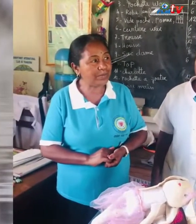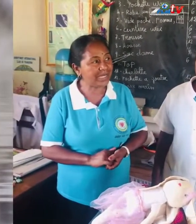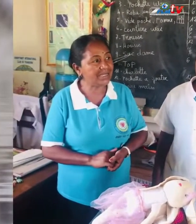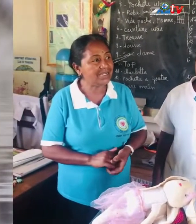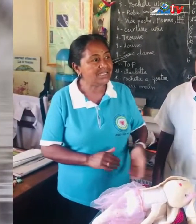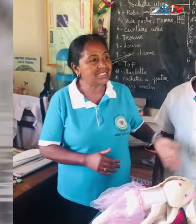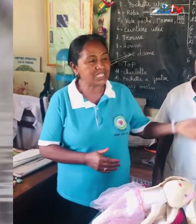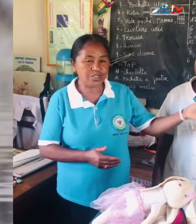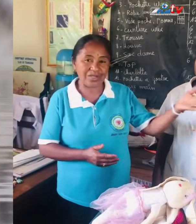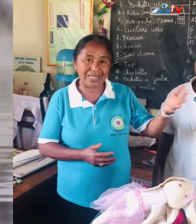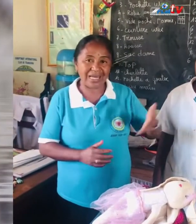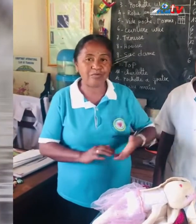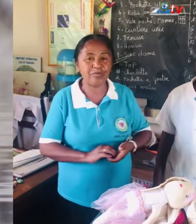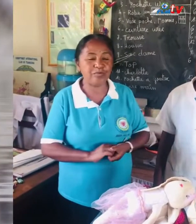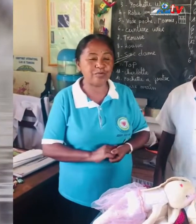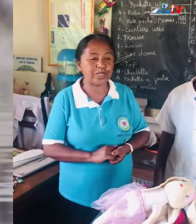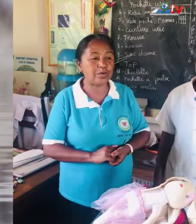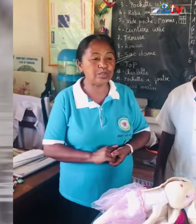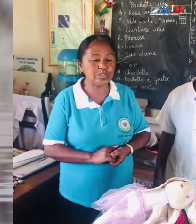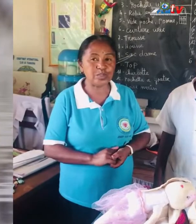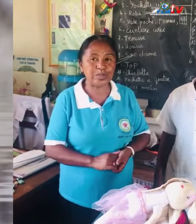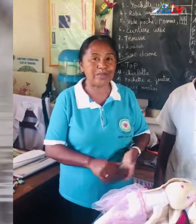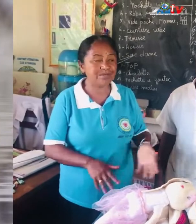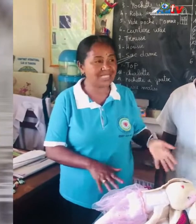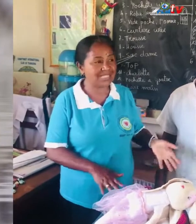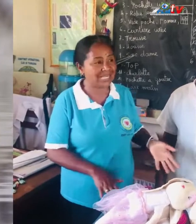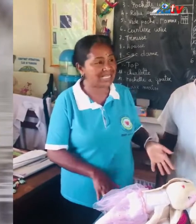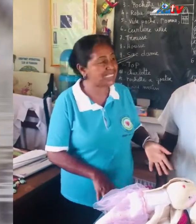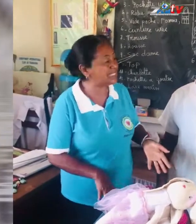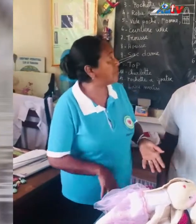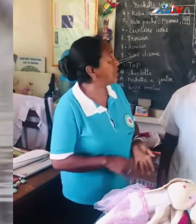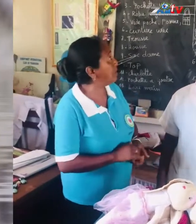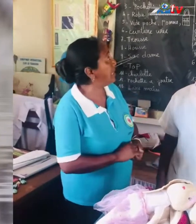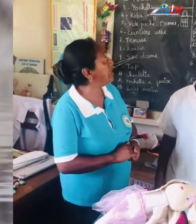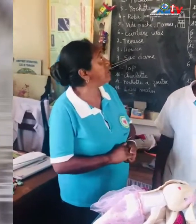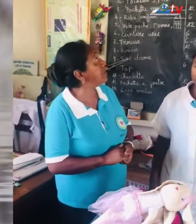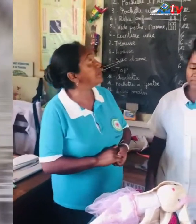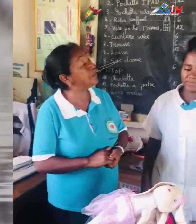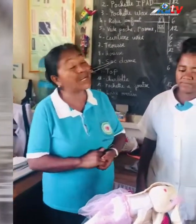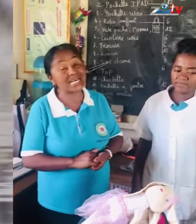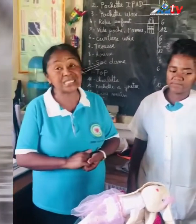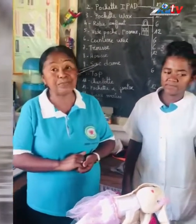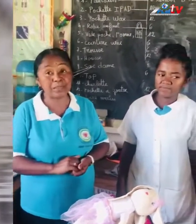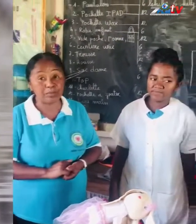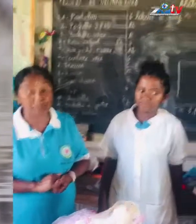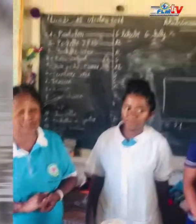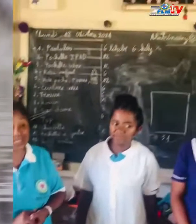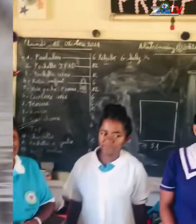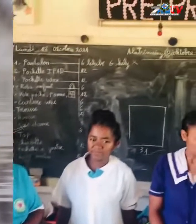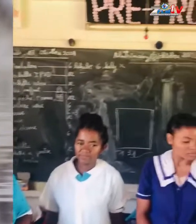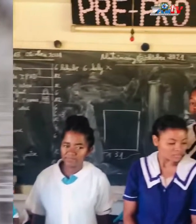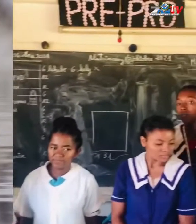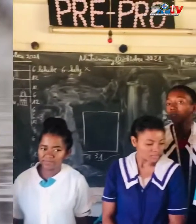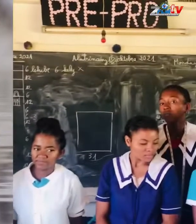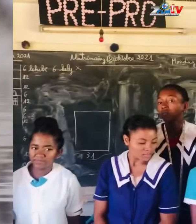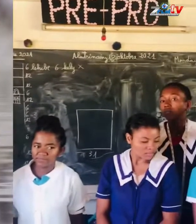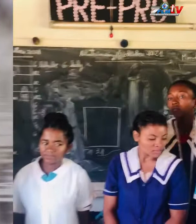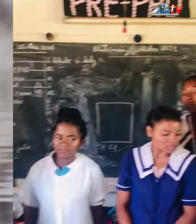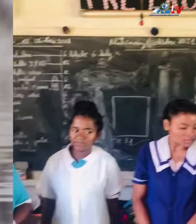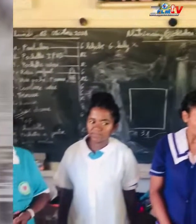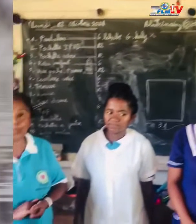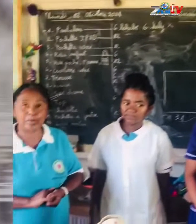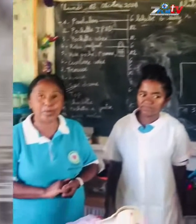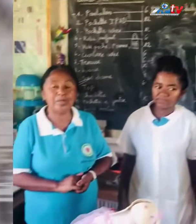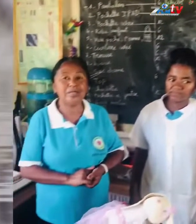niveau primaire, ces jeunes-là, ils voudraient continuer en cette classe qu'on appelle classe pré-professionnelle pour